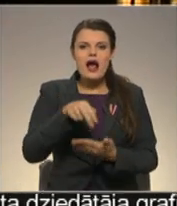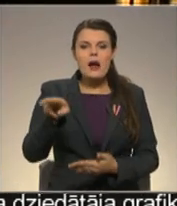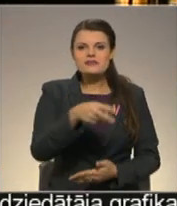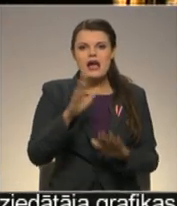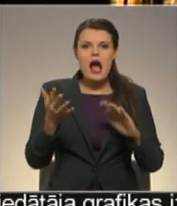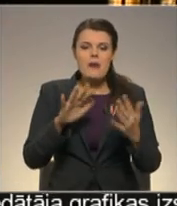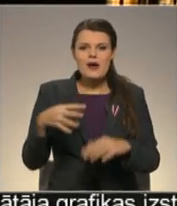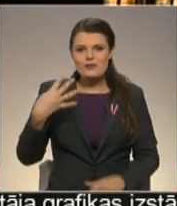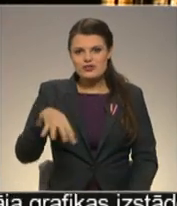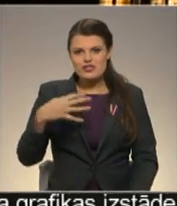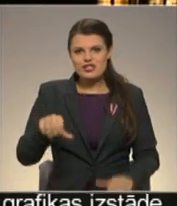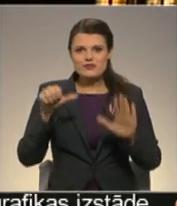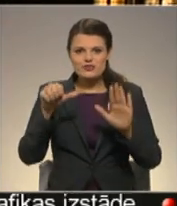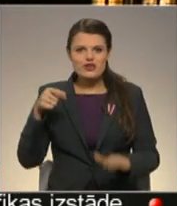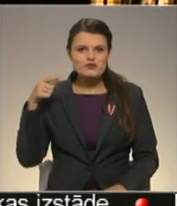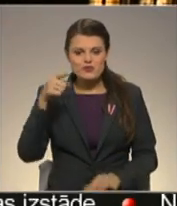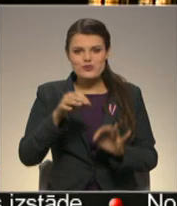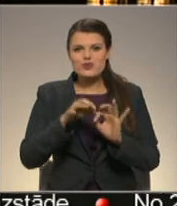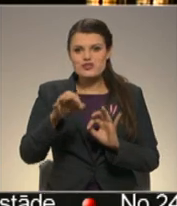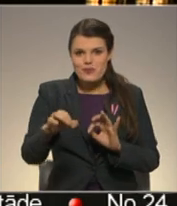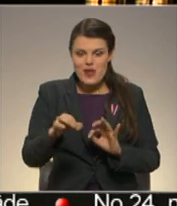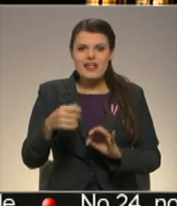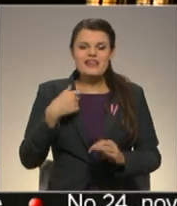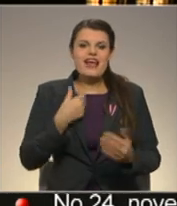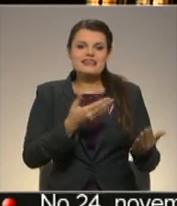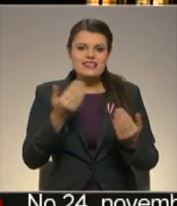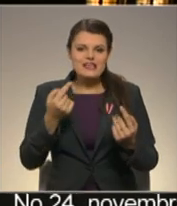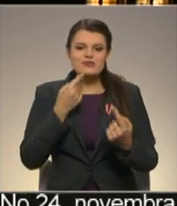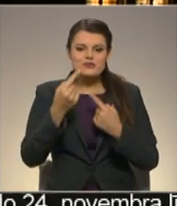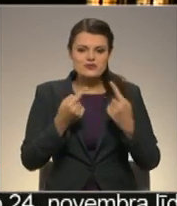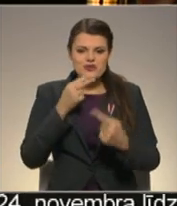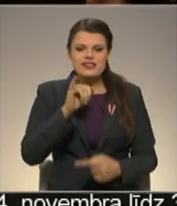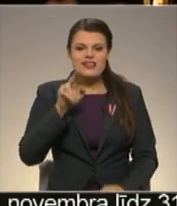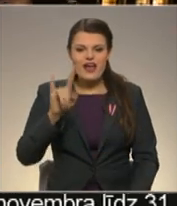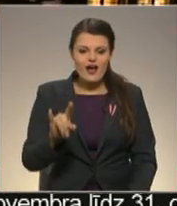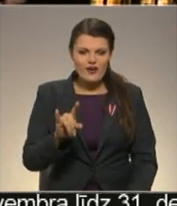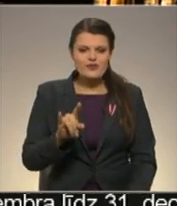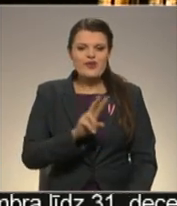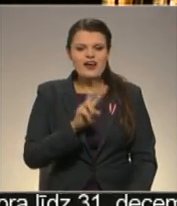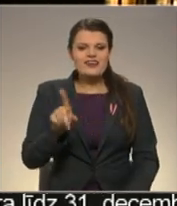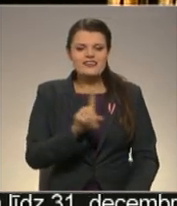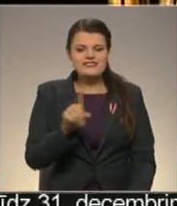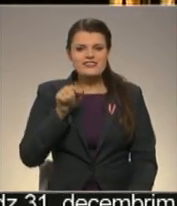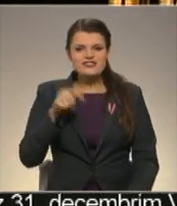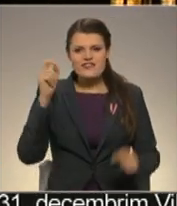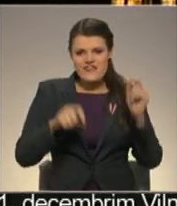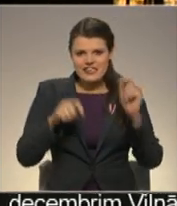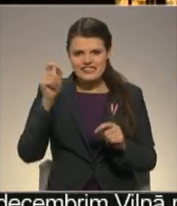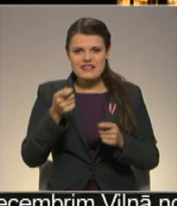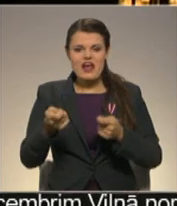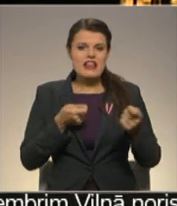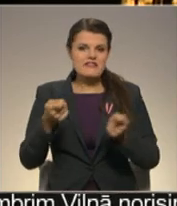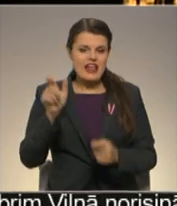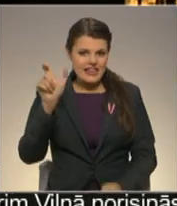apmēram 46 tūkstoši metru. Un es aicinu uz sarunu Diānu Čīvli, kas ir šī festivāla